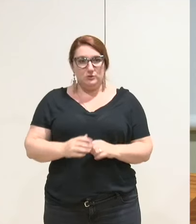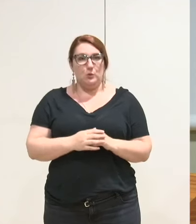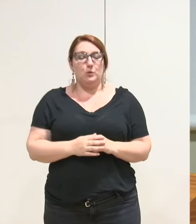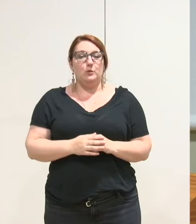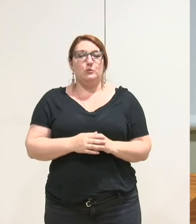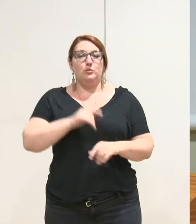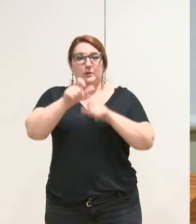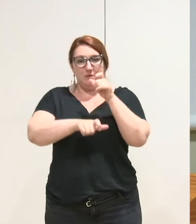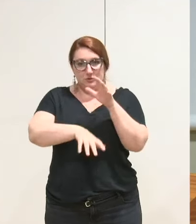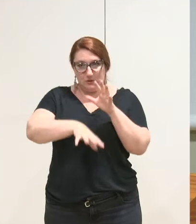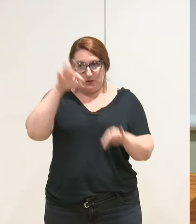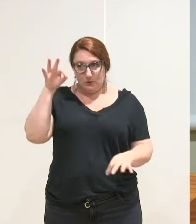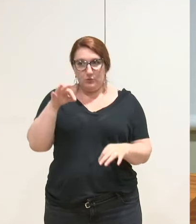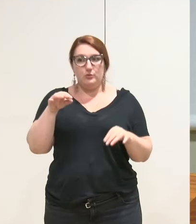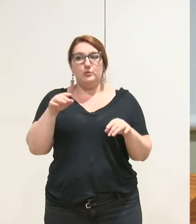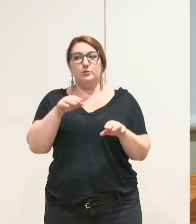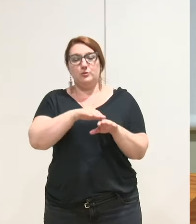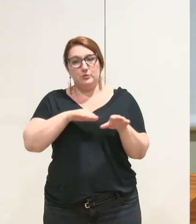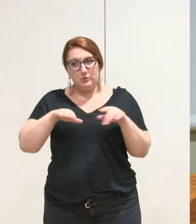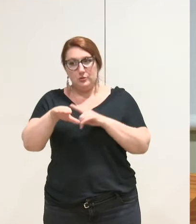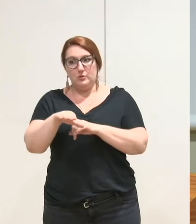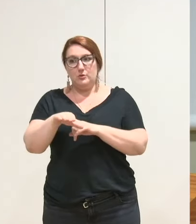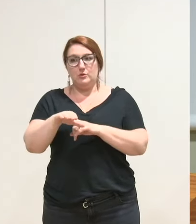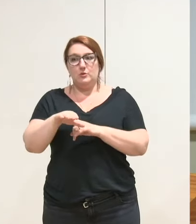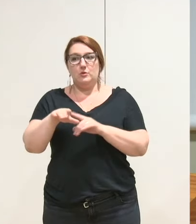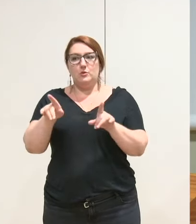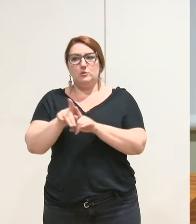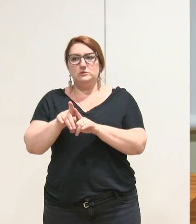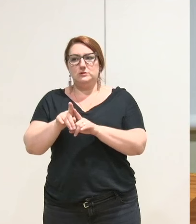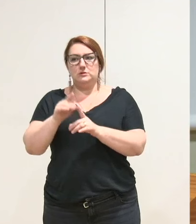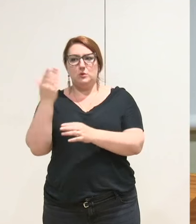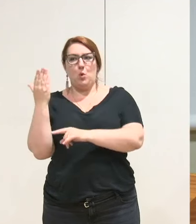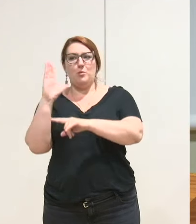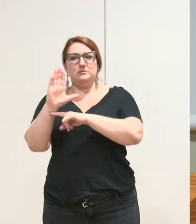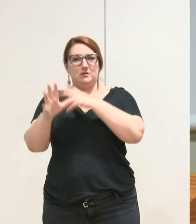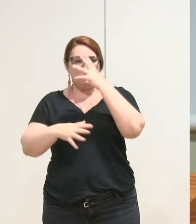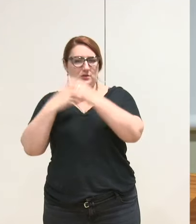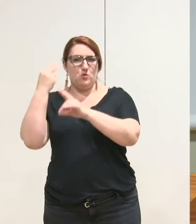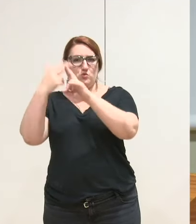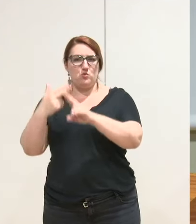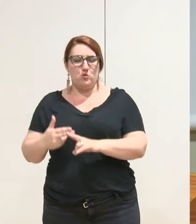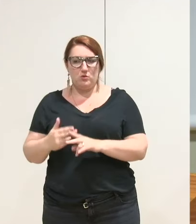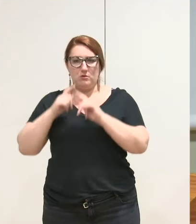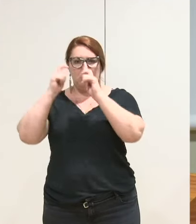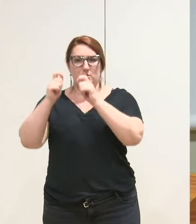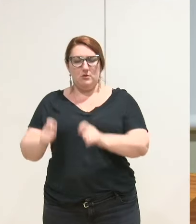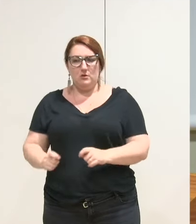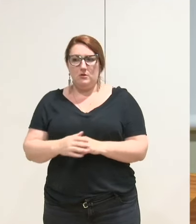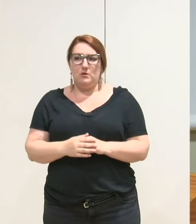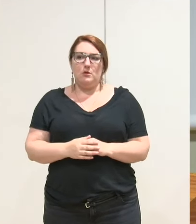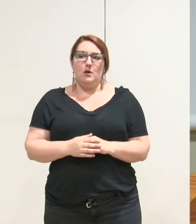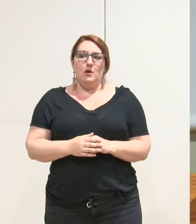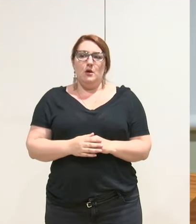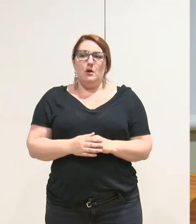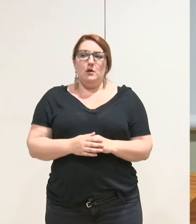élus de la ville et il y a également euh jeis des nominations de représentants extérieurs sur euh